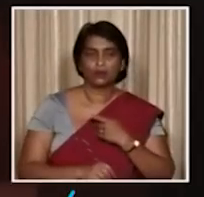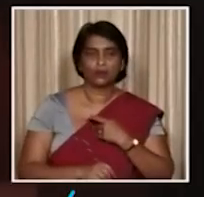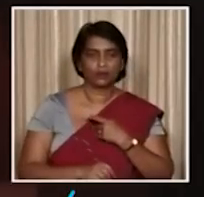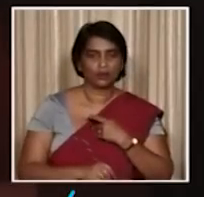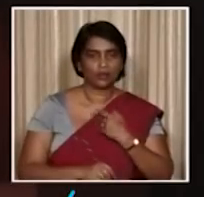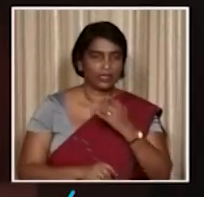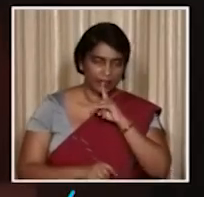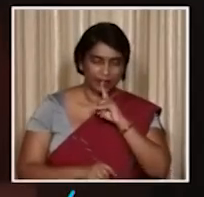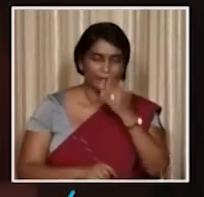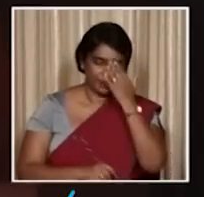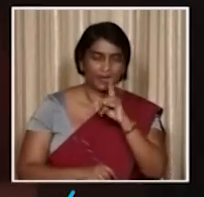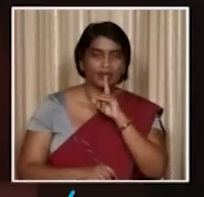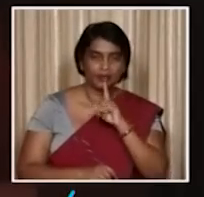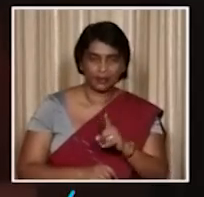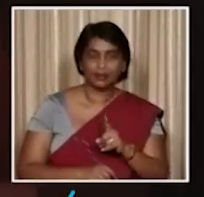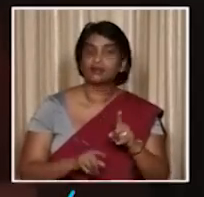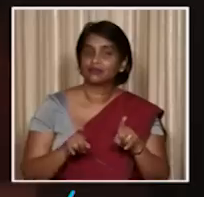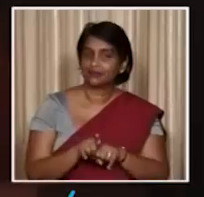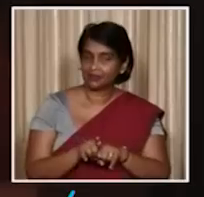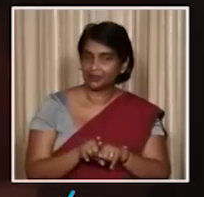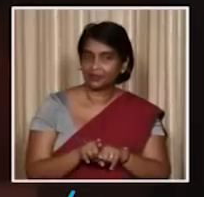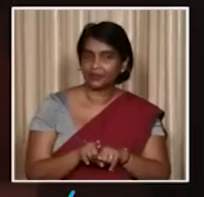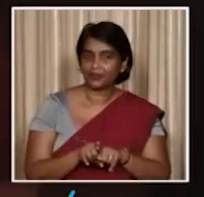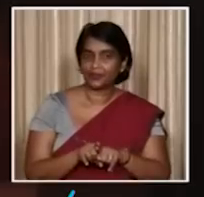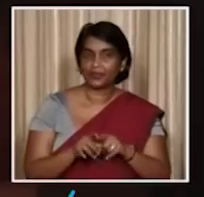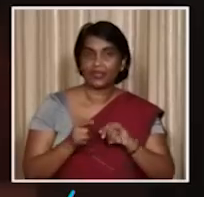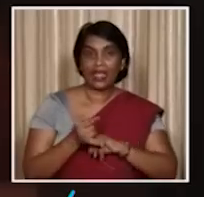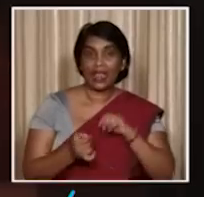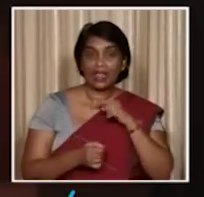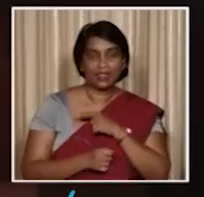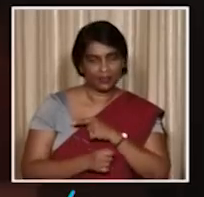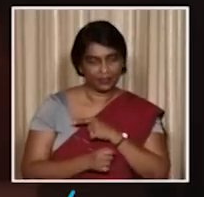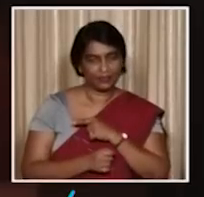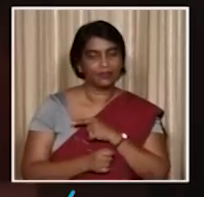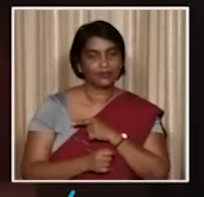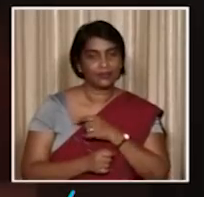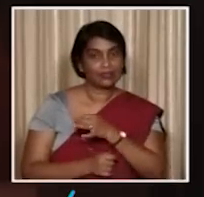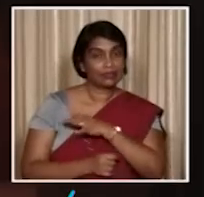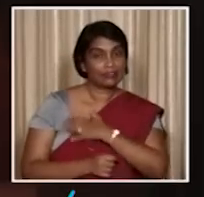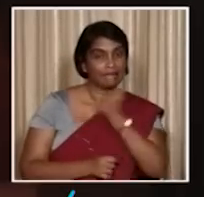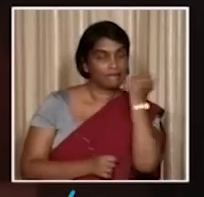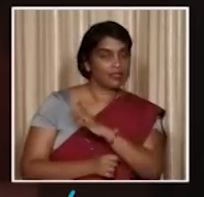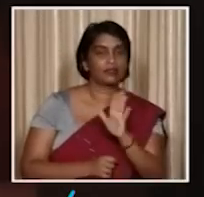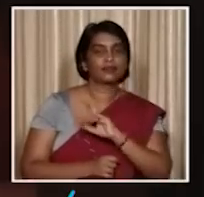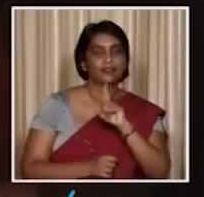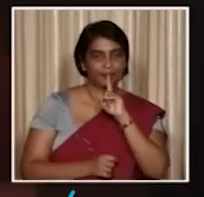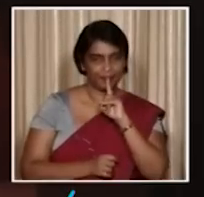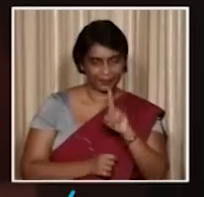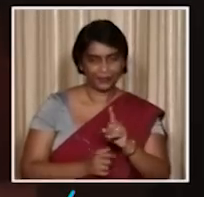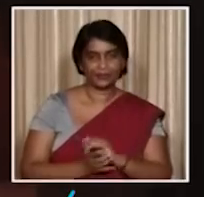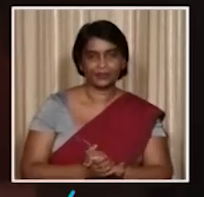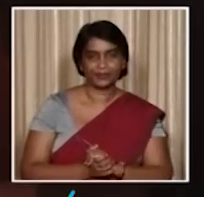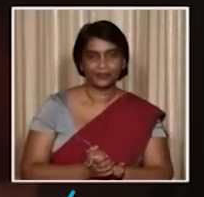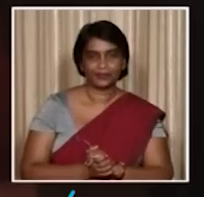බොමිස් දෙවි ඉල්ලීමක් කරනවා. ඒ වගේම අර හපුහින්න මහත්තයාගෙනුත් මේ පලිගැනීම් කරන්න එපයි කියලා මම ඔබතුමාට කියනවා. බොහොම ස්තුතියි ඔබතුමා. දැන්